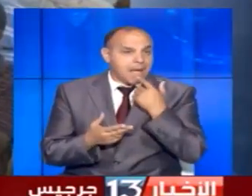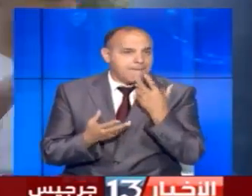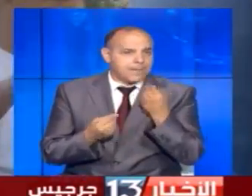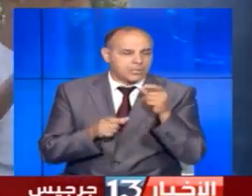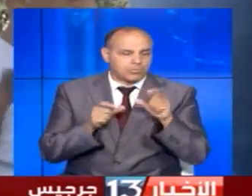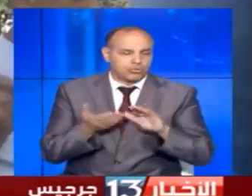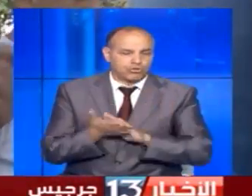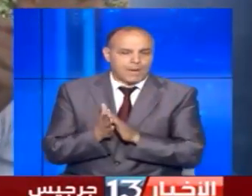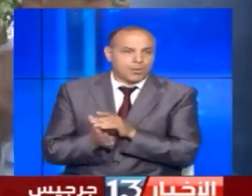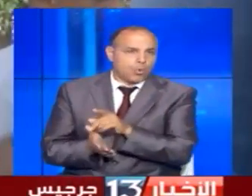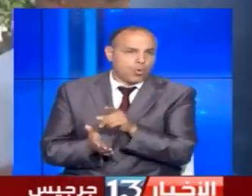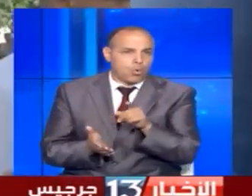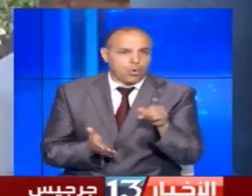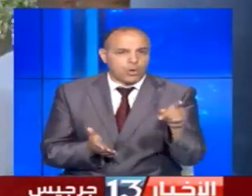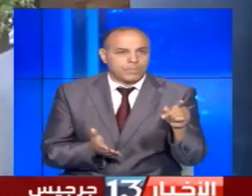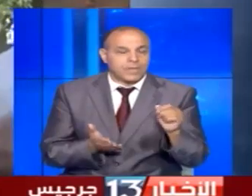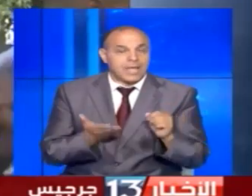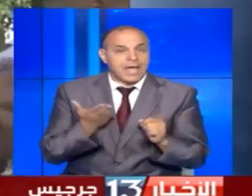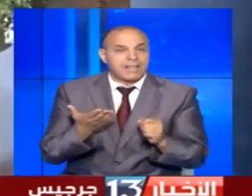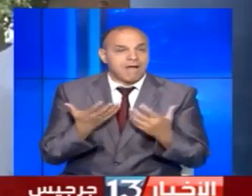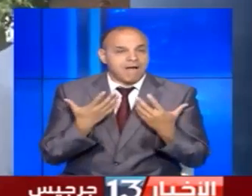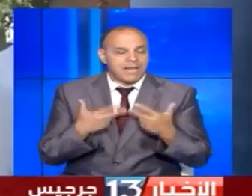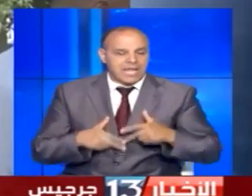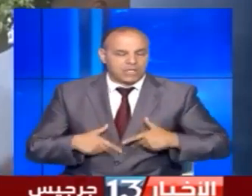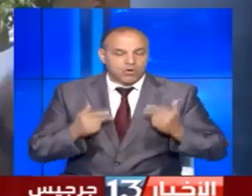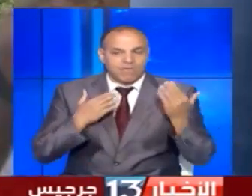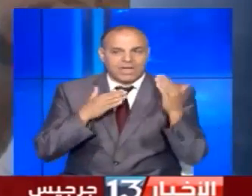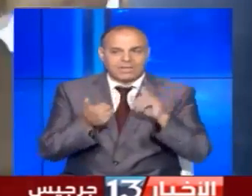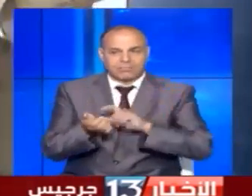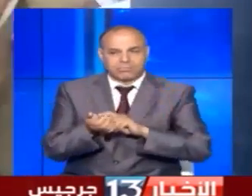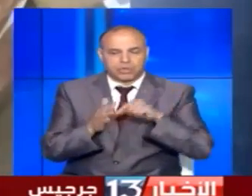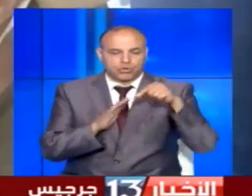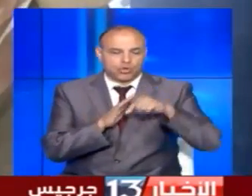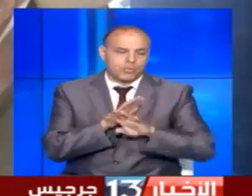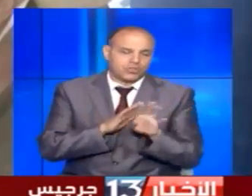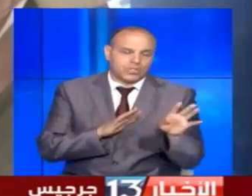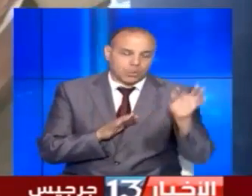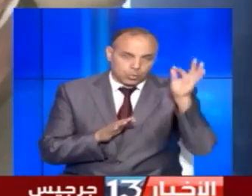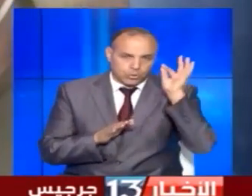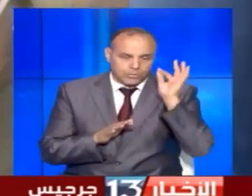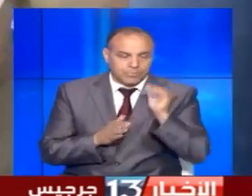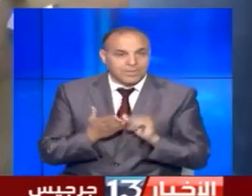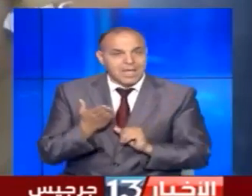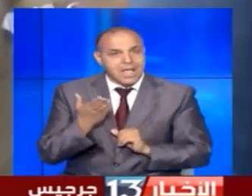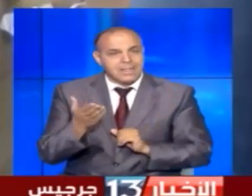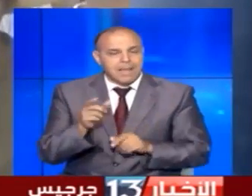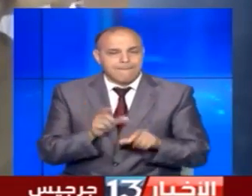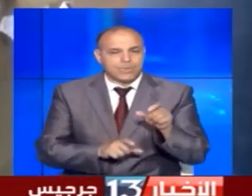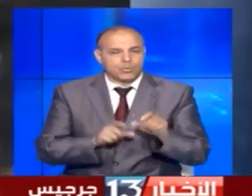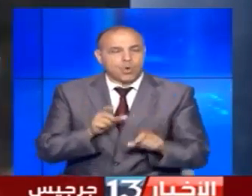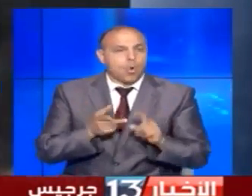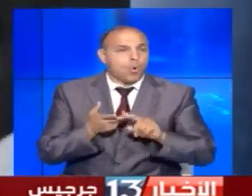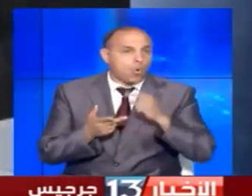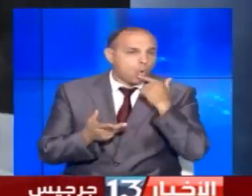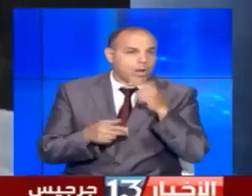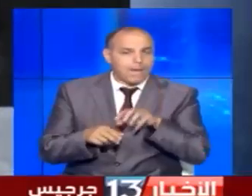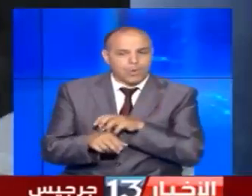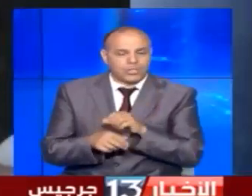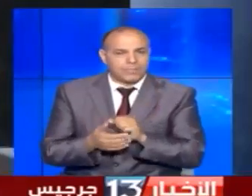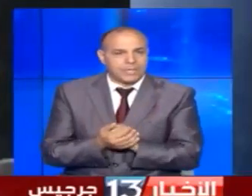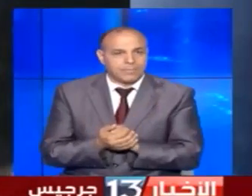نشطاء المجتمع المدني المقيمين بالخارج أصلي الجنوب الشرقي التونسي ومجموعة من مواطني